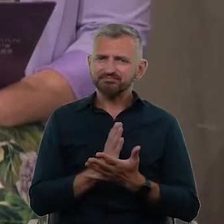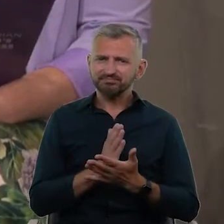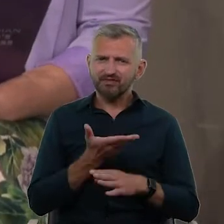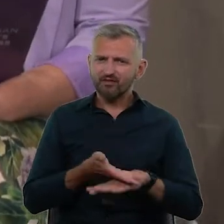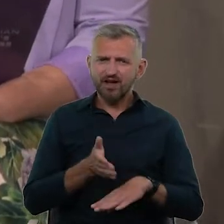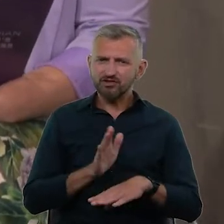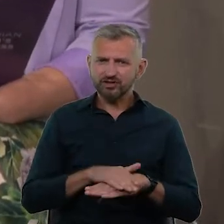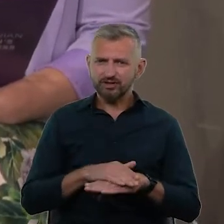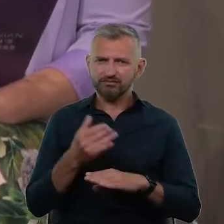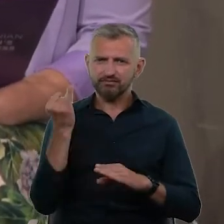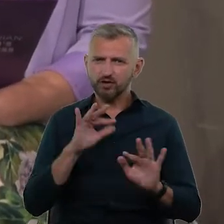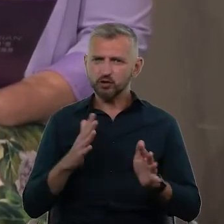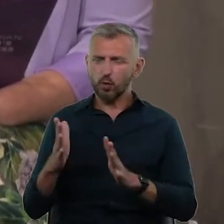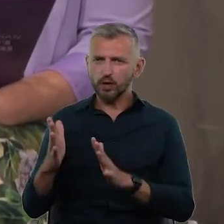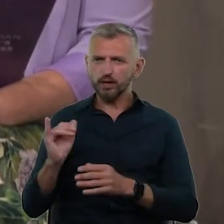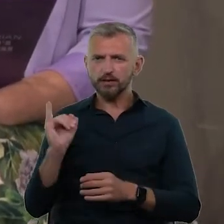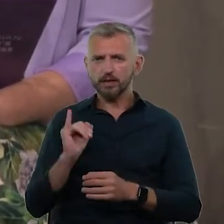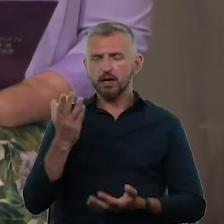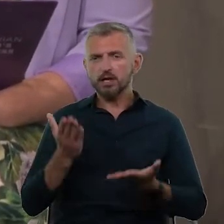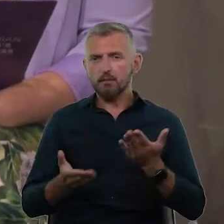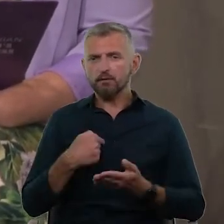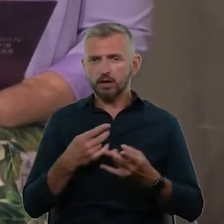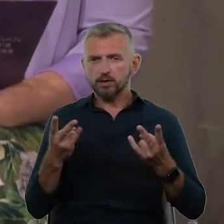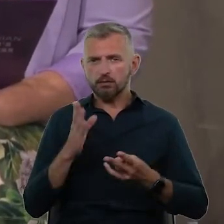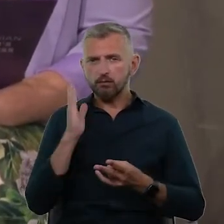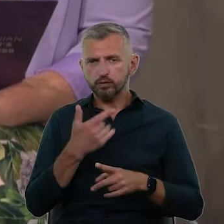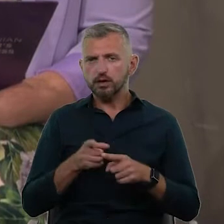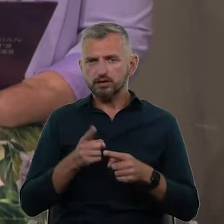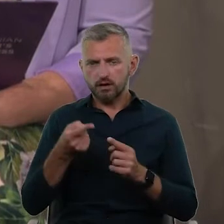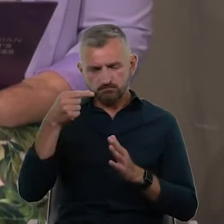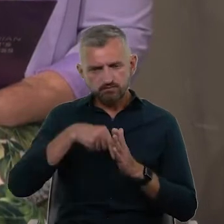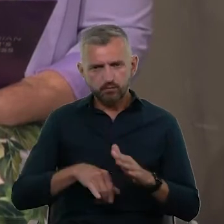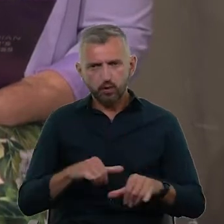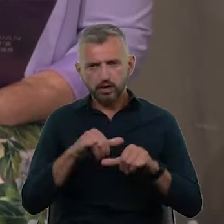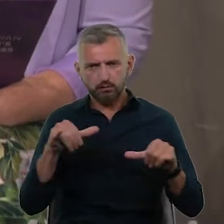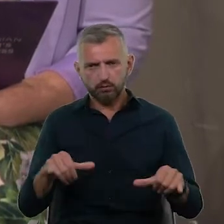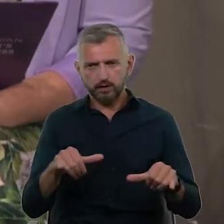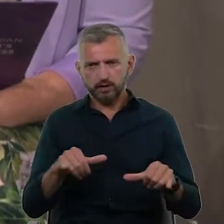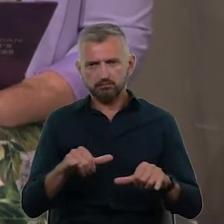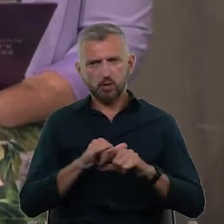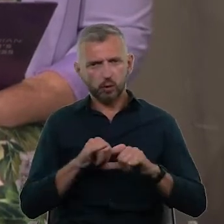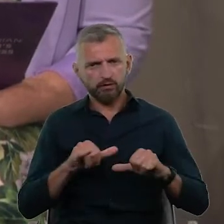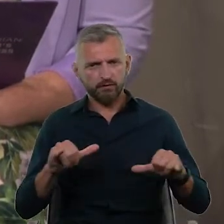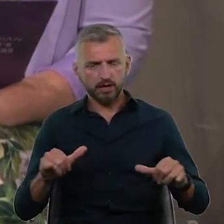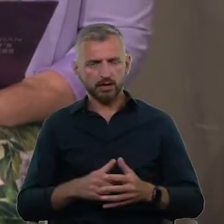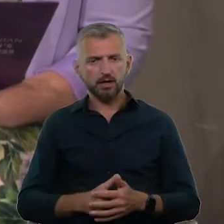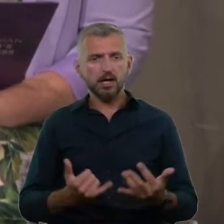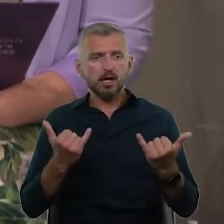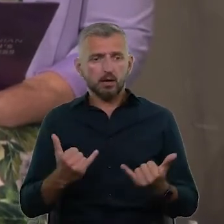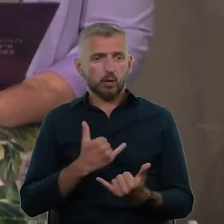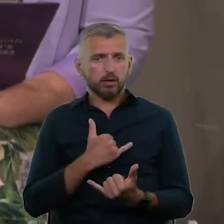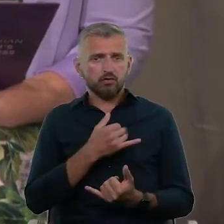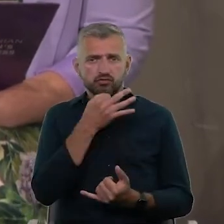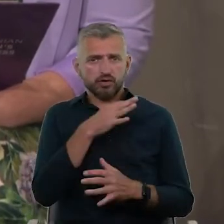важкі історії, і, напевно, нам треба буде це поглиблювати і глибше розвивати. Зараз на даний момент у нас ще не